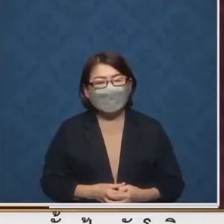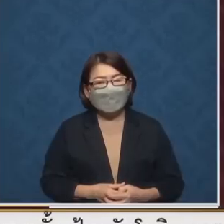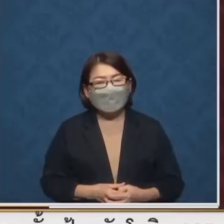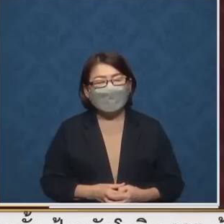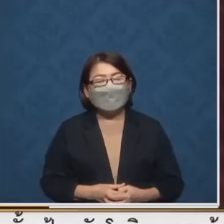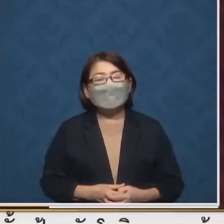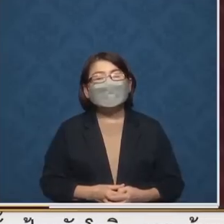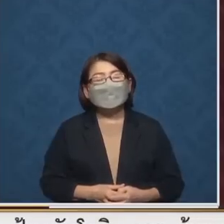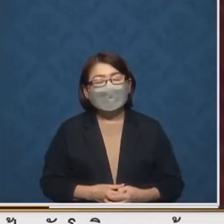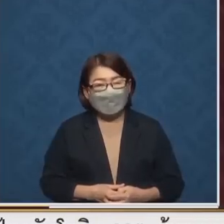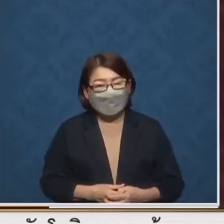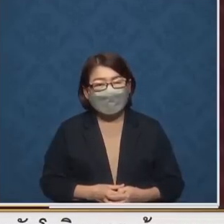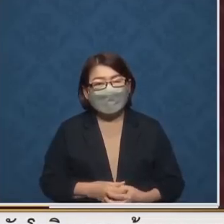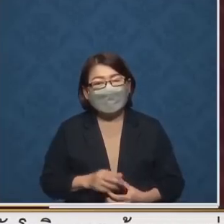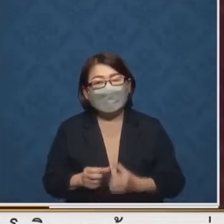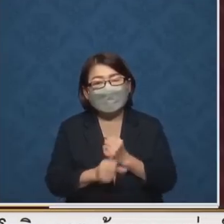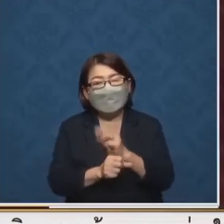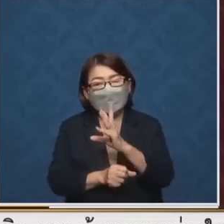ทั้ง 6-3